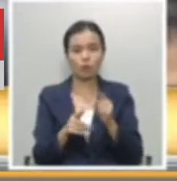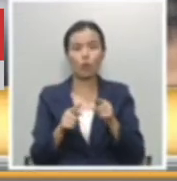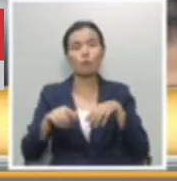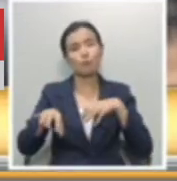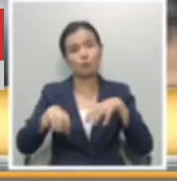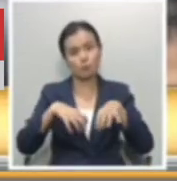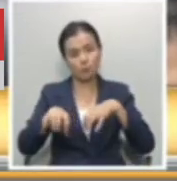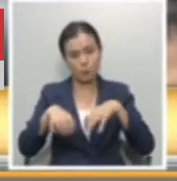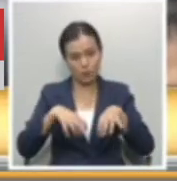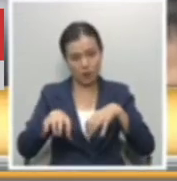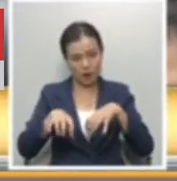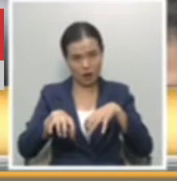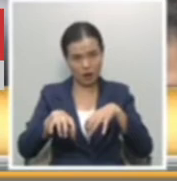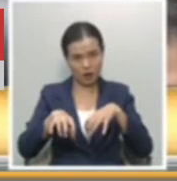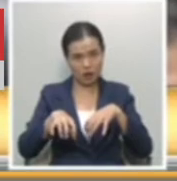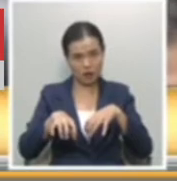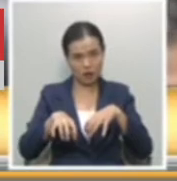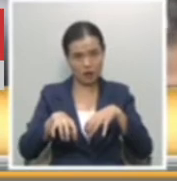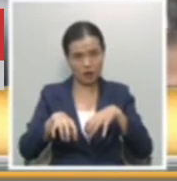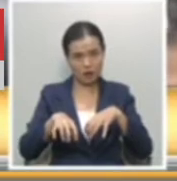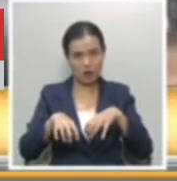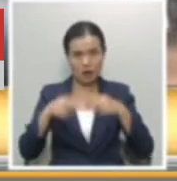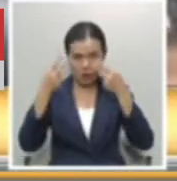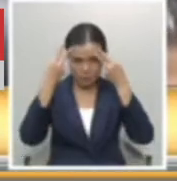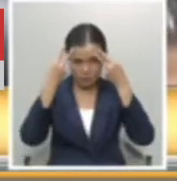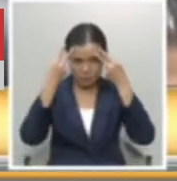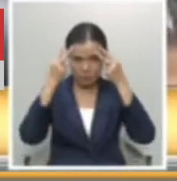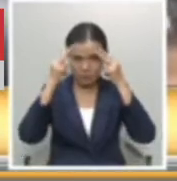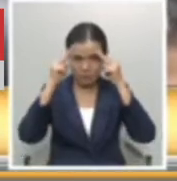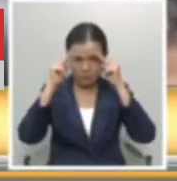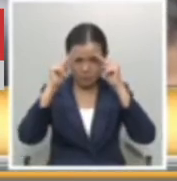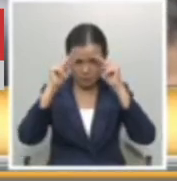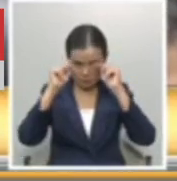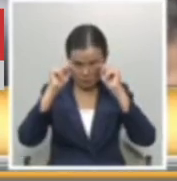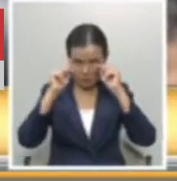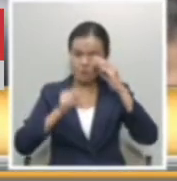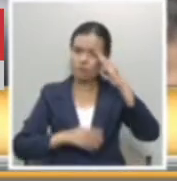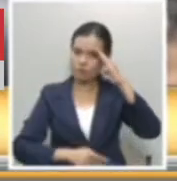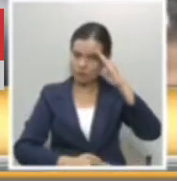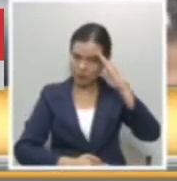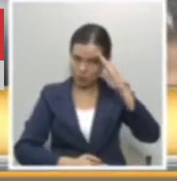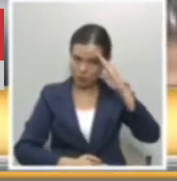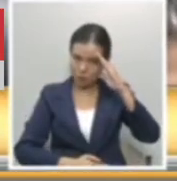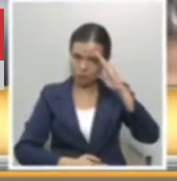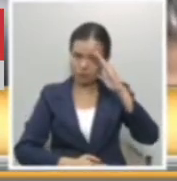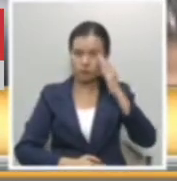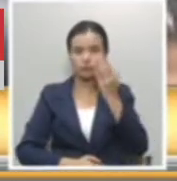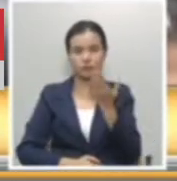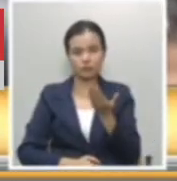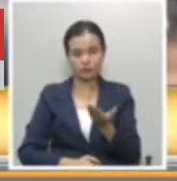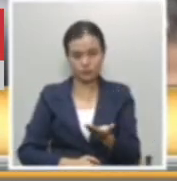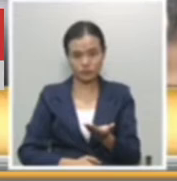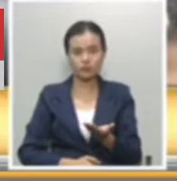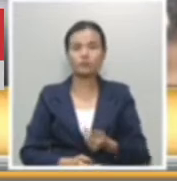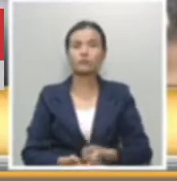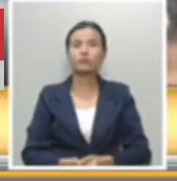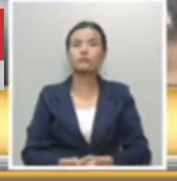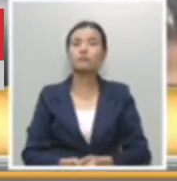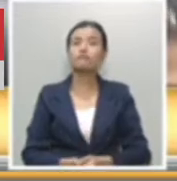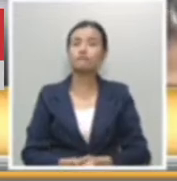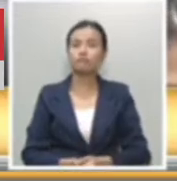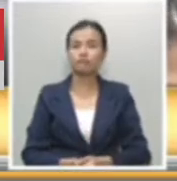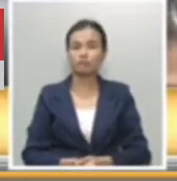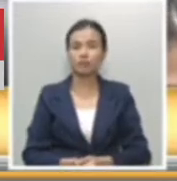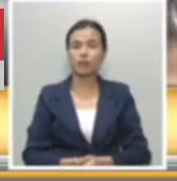ารในยุคพลเอกประยุทธ์นายกรัฐมนตรีเนี่ยนะครับทำ